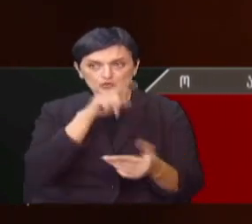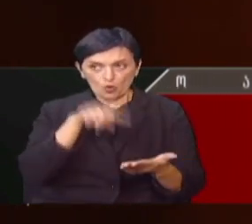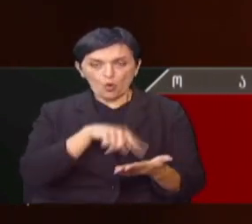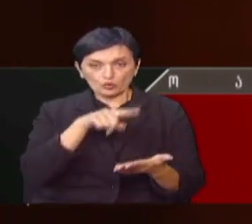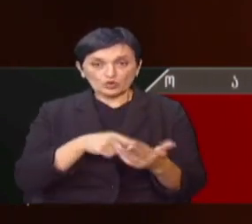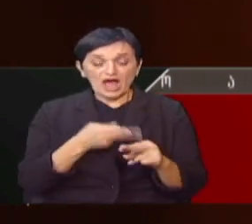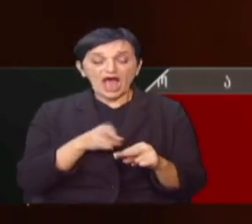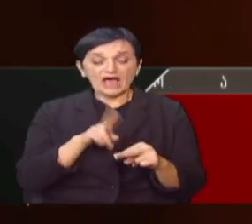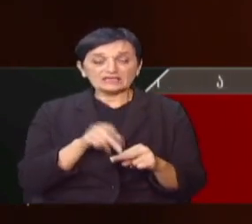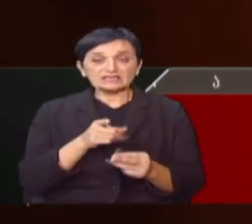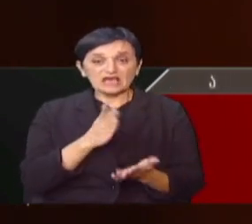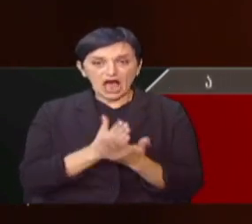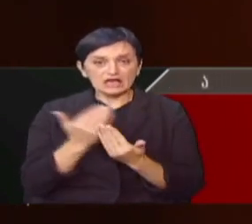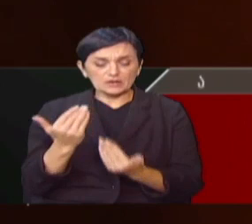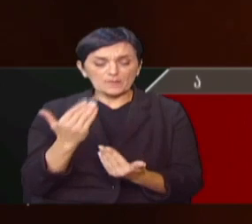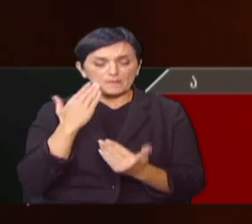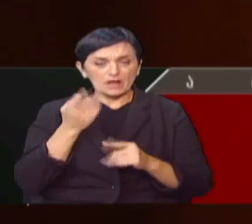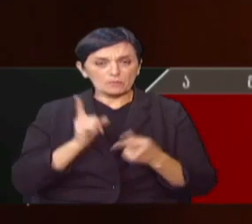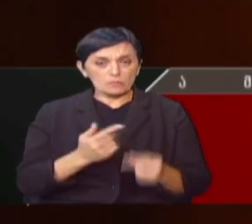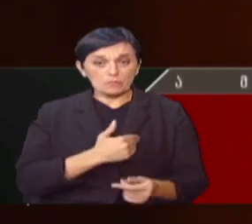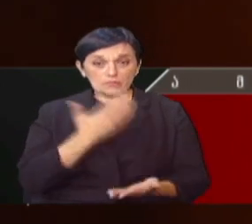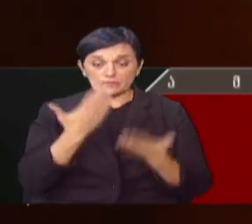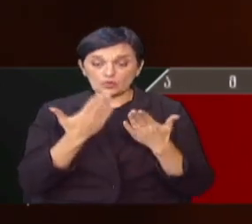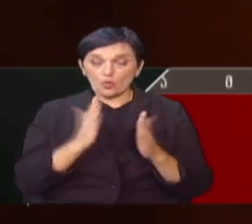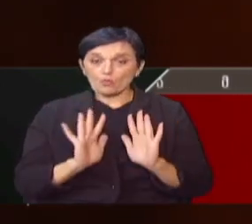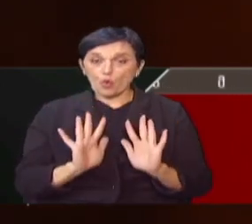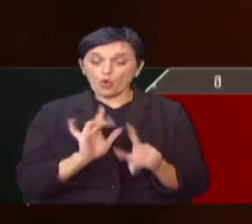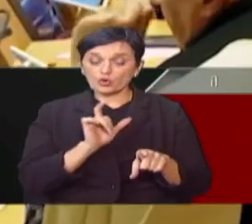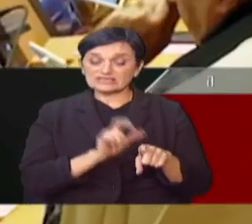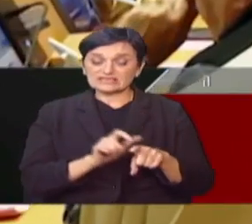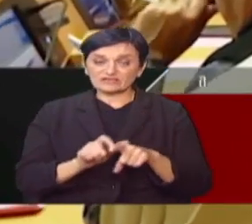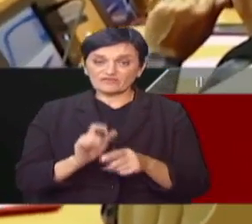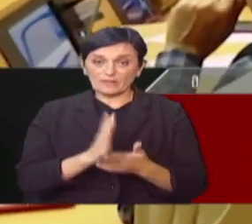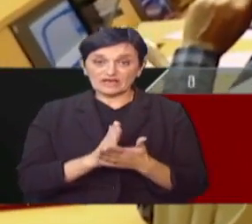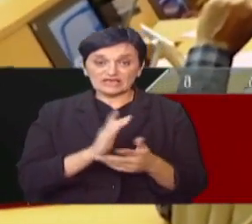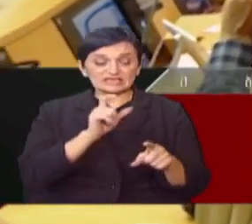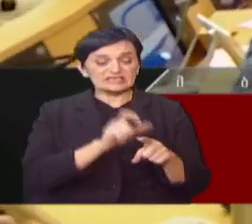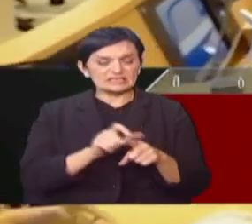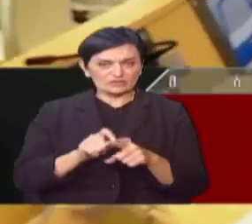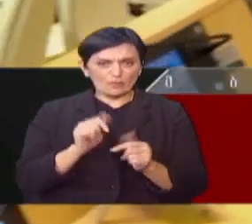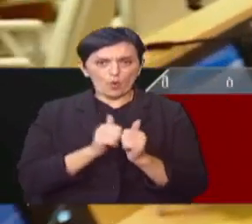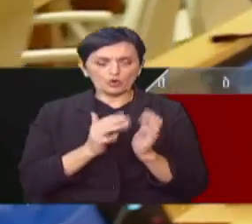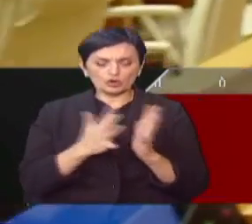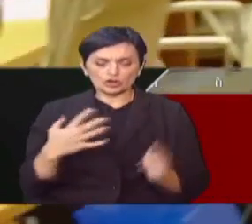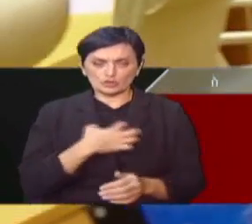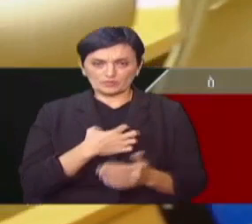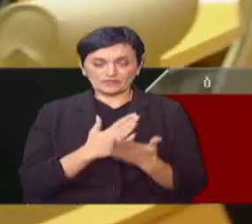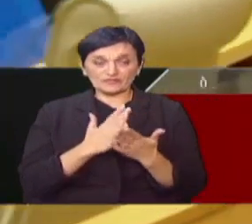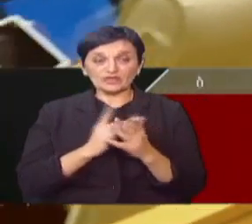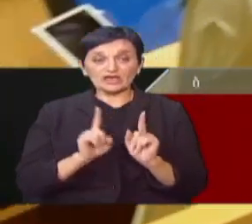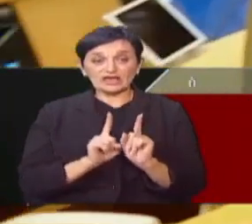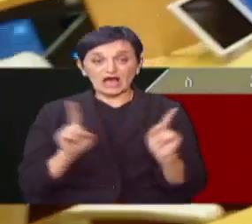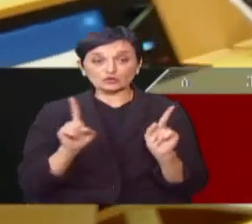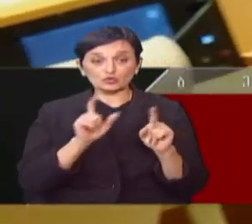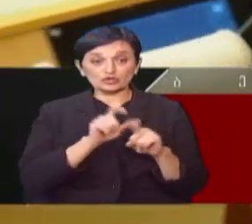ეს ისაა, რაც მათ ნამდვილად სურთ, თუ ეს მხოლოდ სიტყვებია. სიტყვებს ყოველთვის დიდი მნიშვნელობა აქვთ. განსაკუთრებით კი თუ